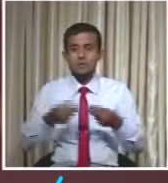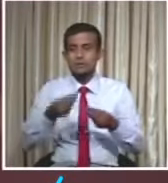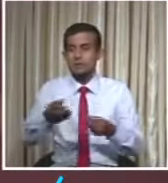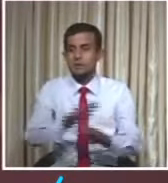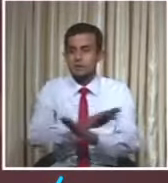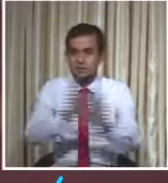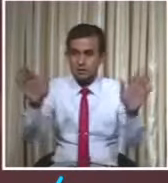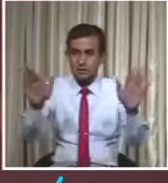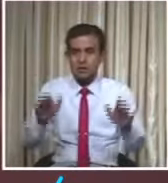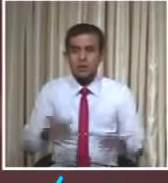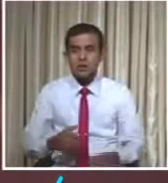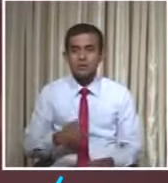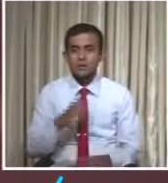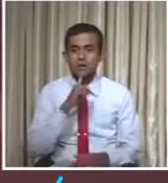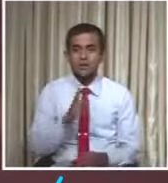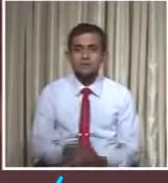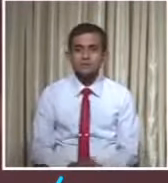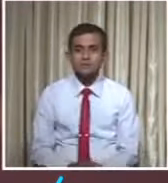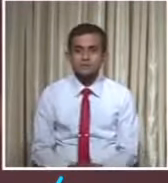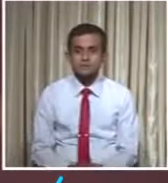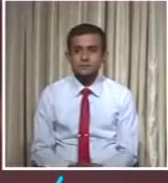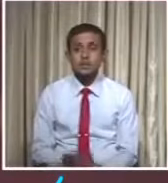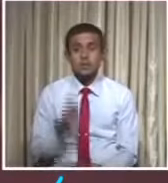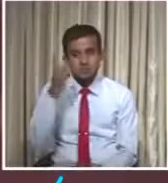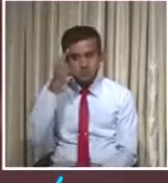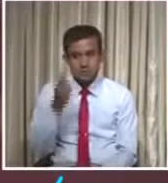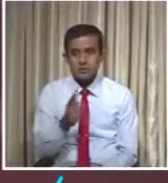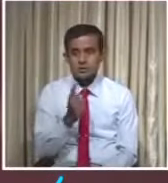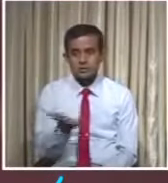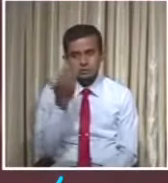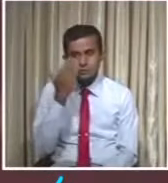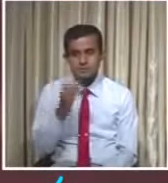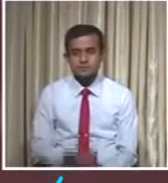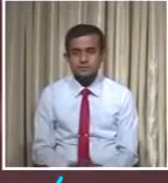කියන එක අපි මතක් කරනවා ඒක මතක් කරනවා